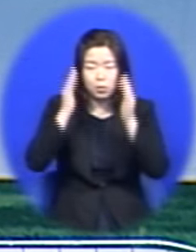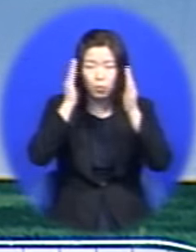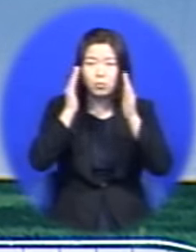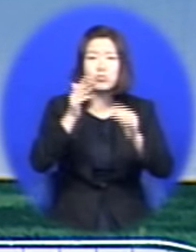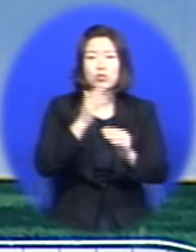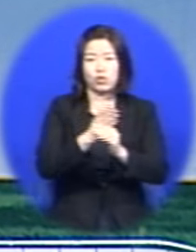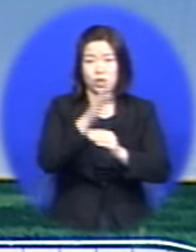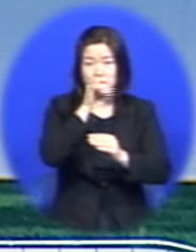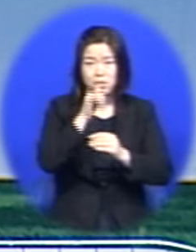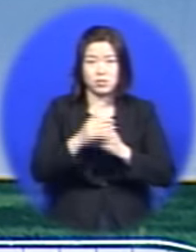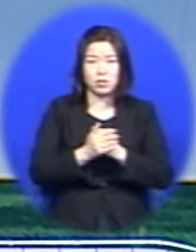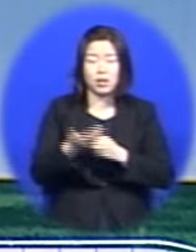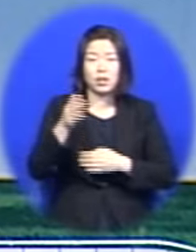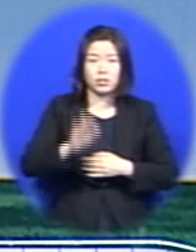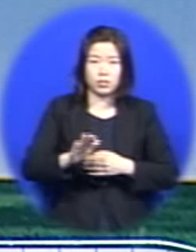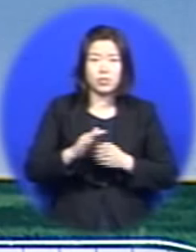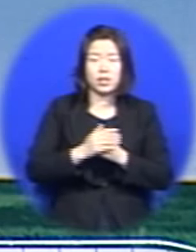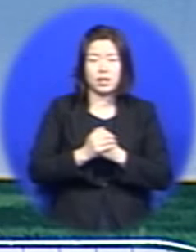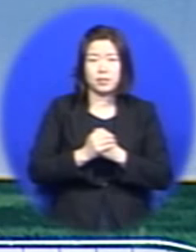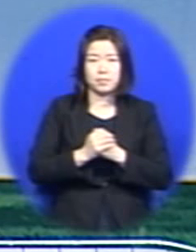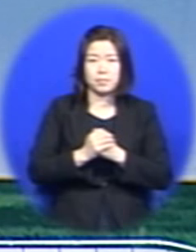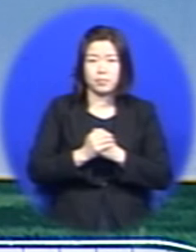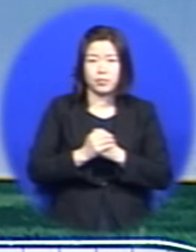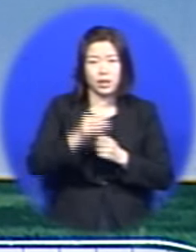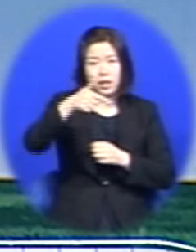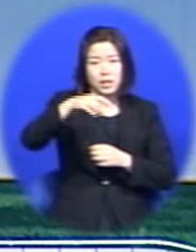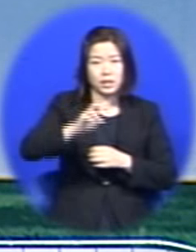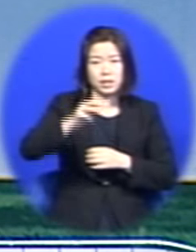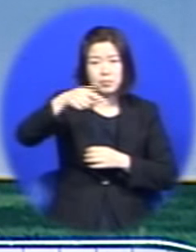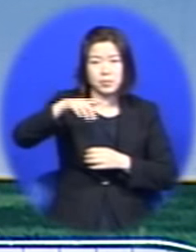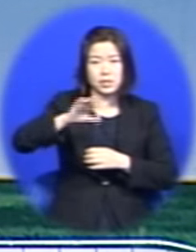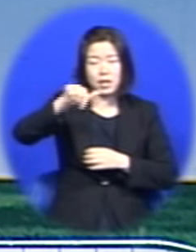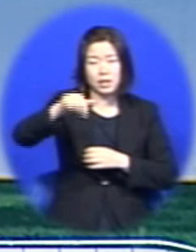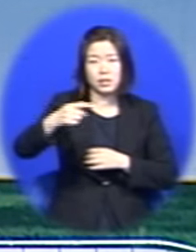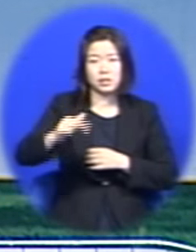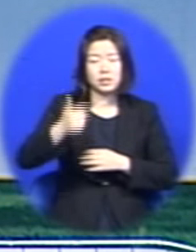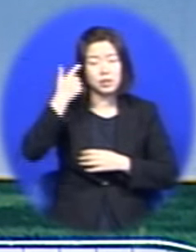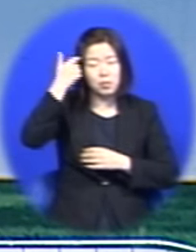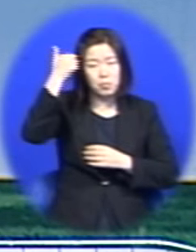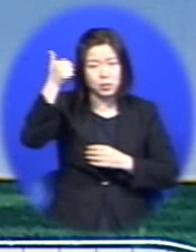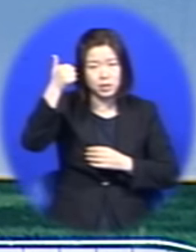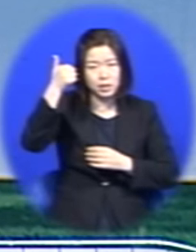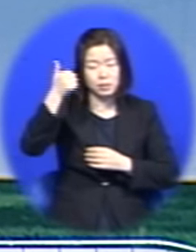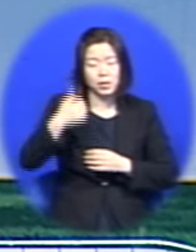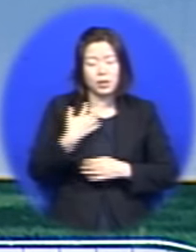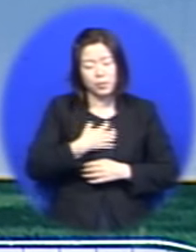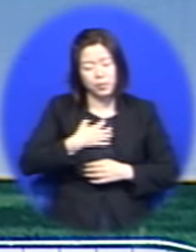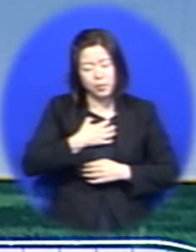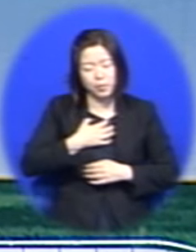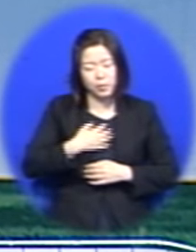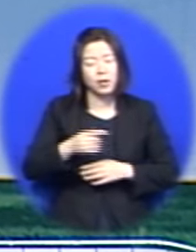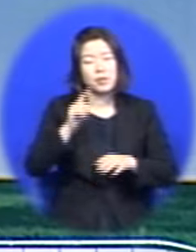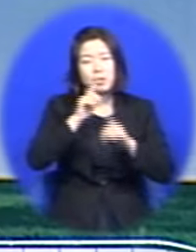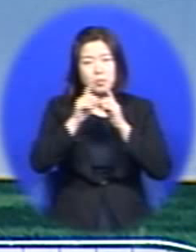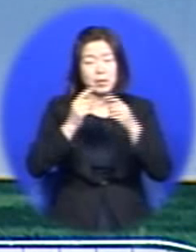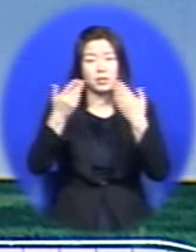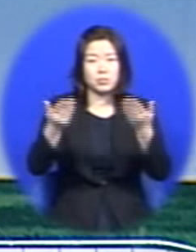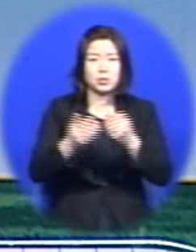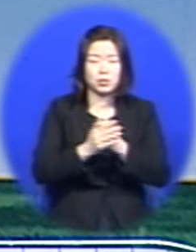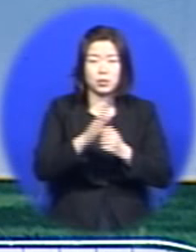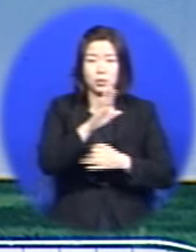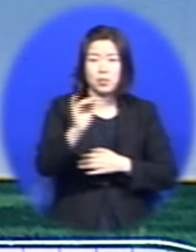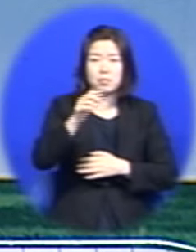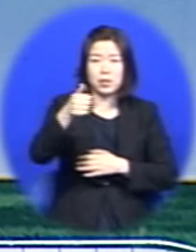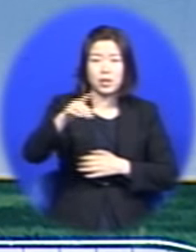있었습니다. 그런데 김창만 목사님께서 너무나 괴로워하시면서 말씀하셨어요. 그 배은규